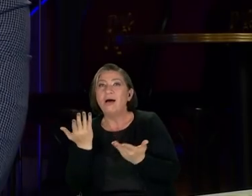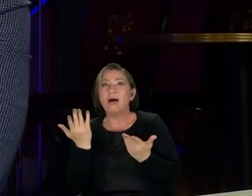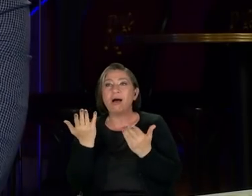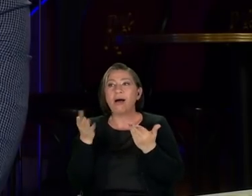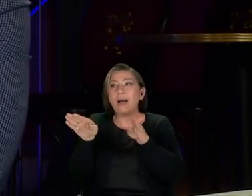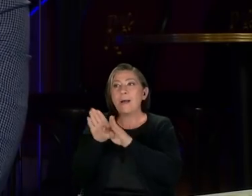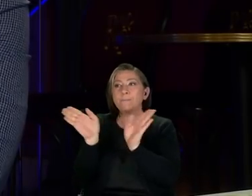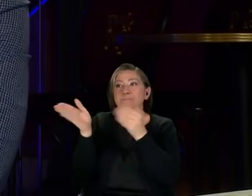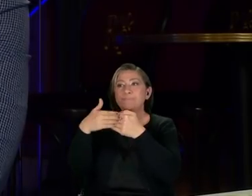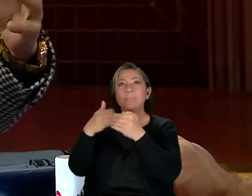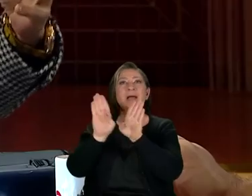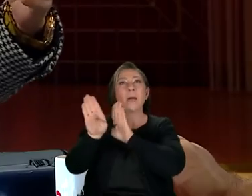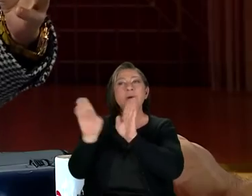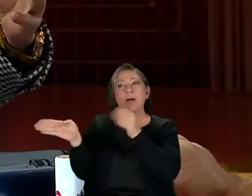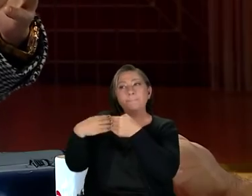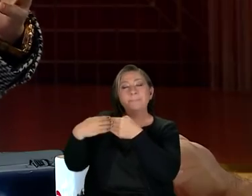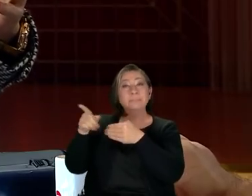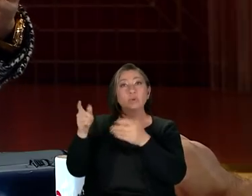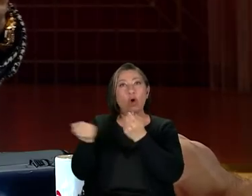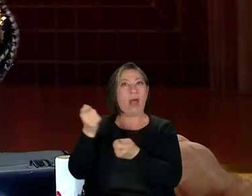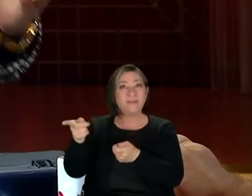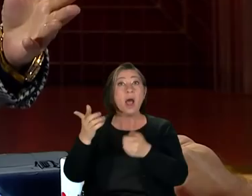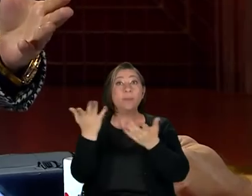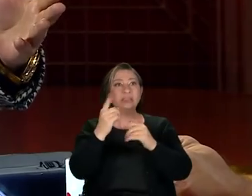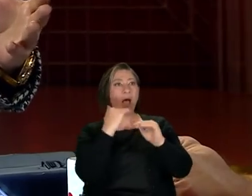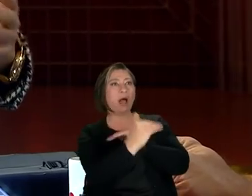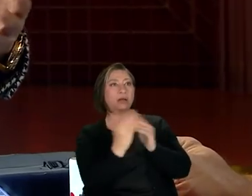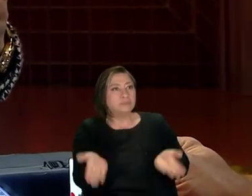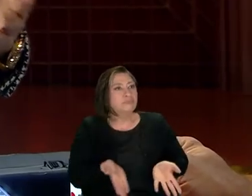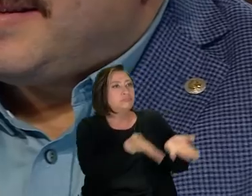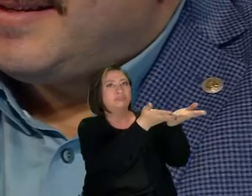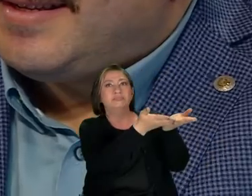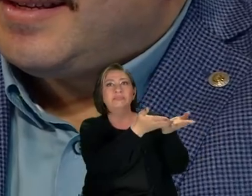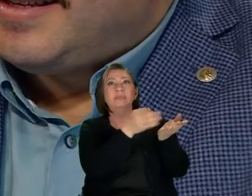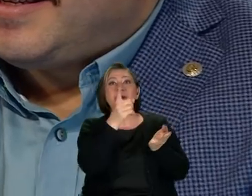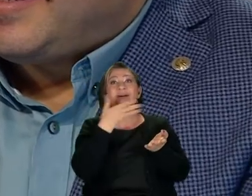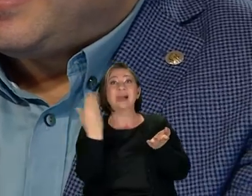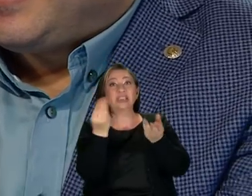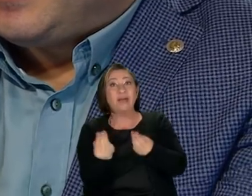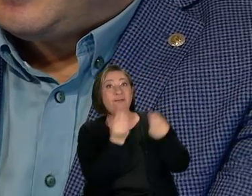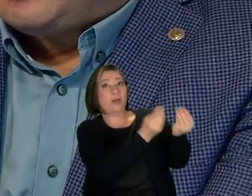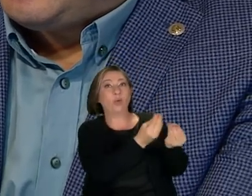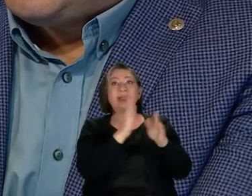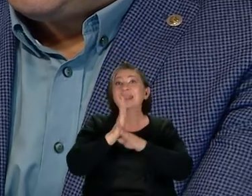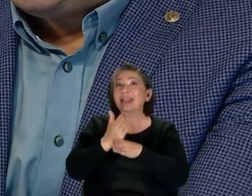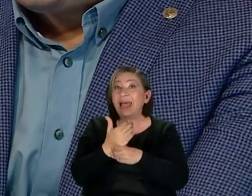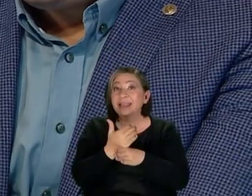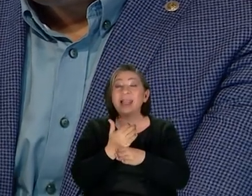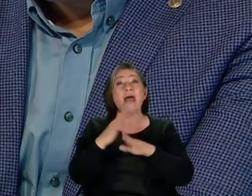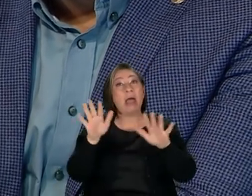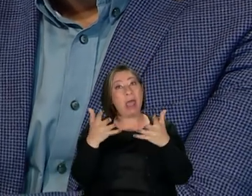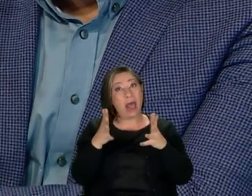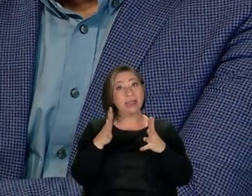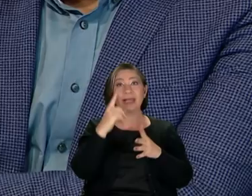daha kapalı kapılar ardında bir görevken sizi halka açıyorlar. Daha doğrusu sizi gençlere açıyorlar. Niçin sizi gençlere açıyorlar?